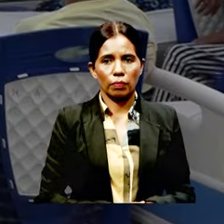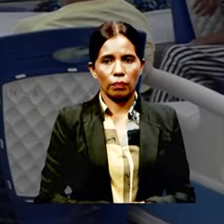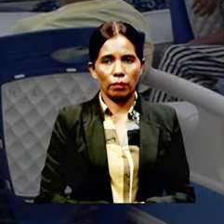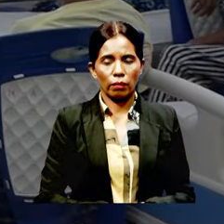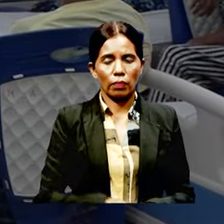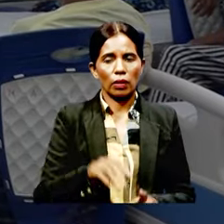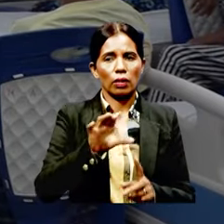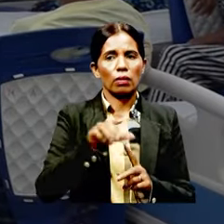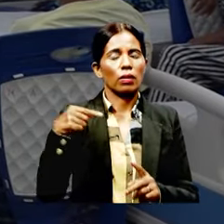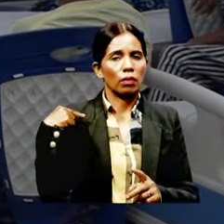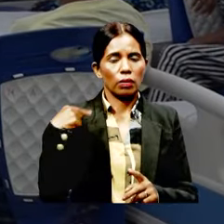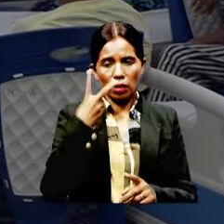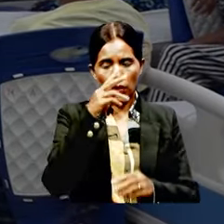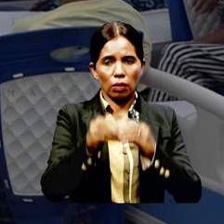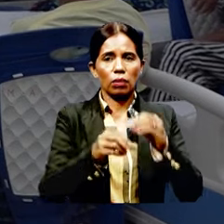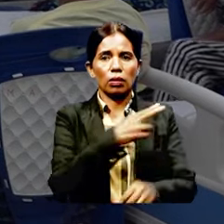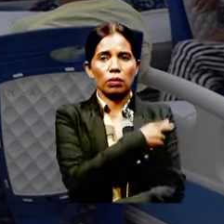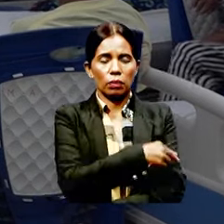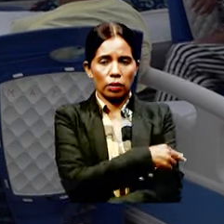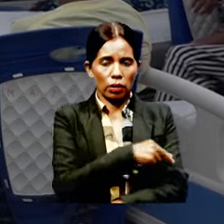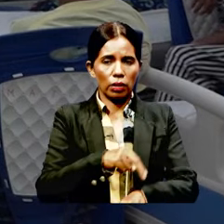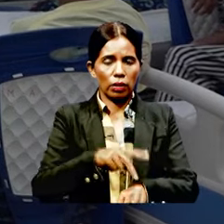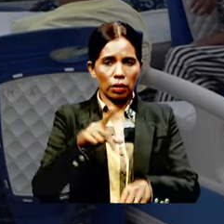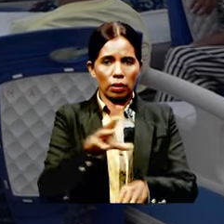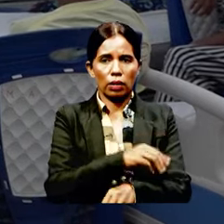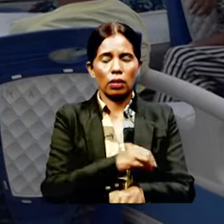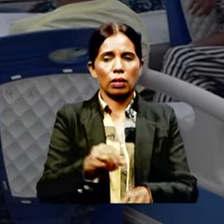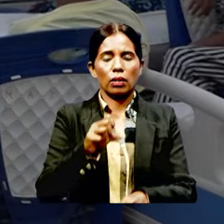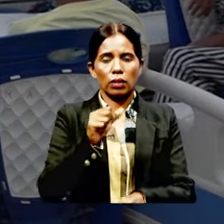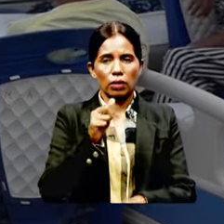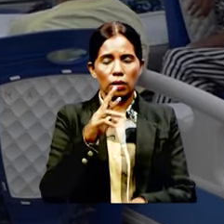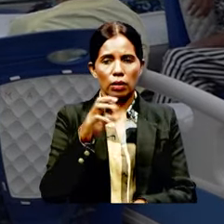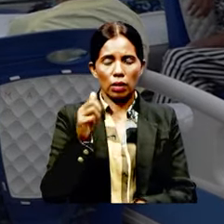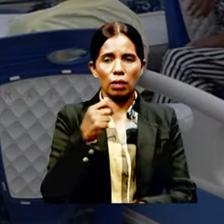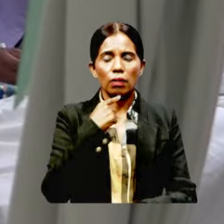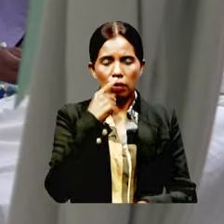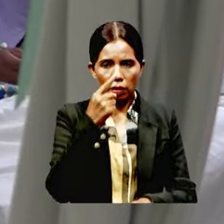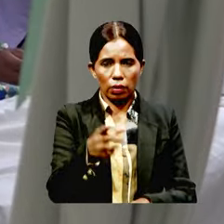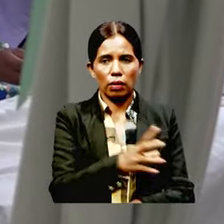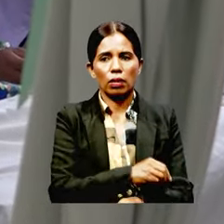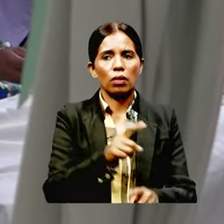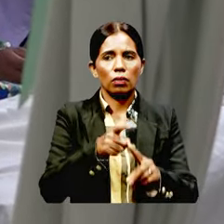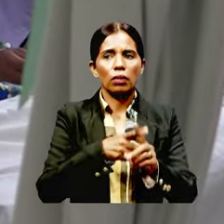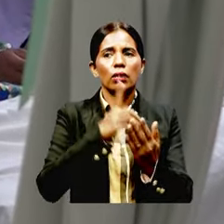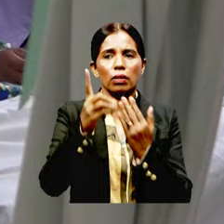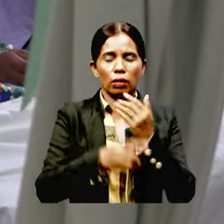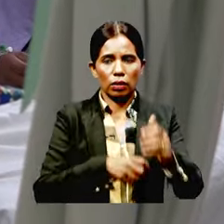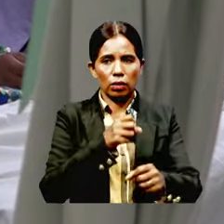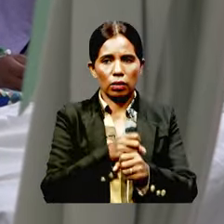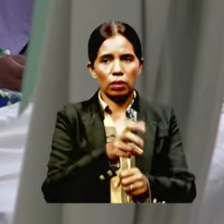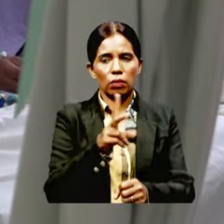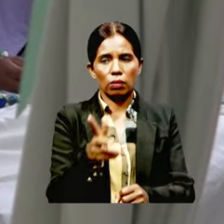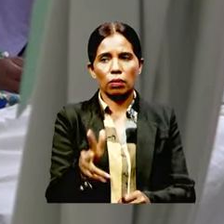Chefe Gabinete Controlo Qualidade Hospital Nacional Guido Valadares, Sara Maria Xavier declara e a fulan dezembro tina rihon ruar no